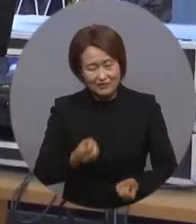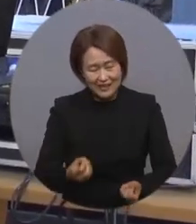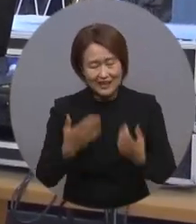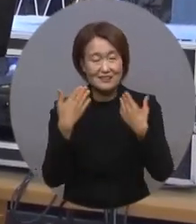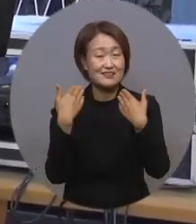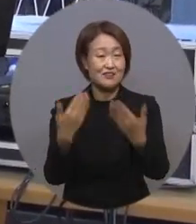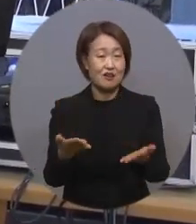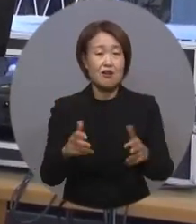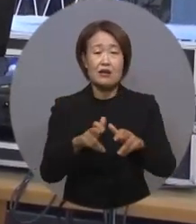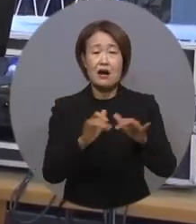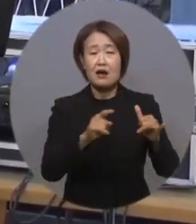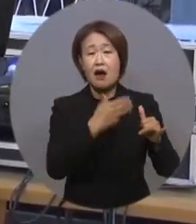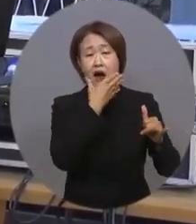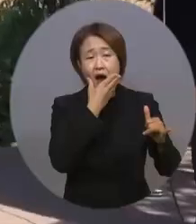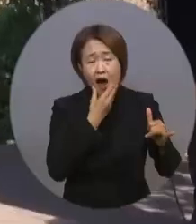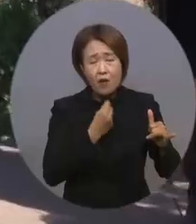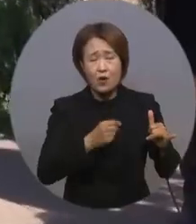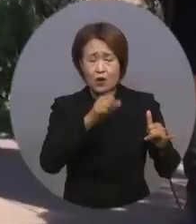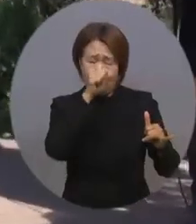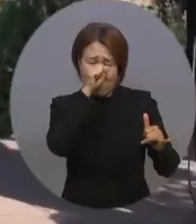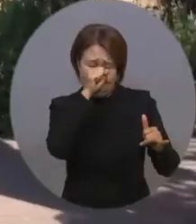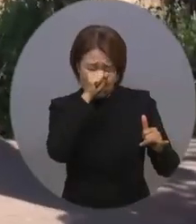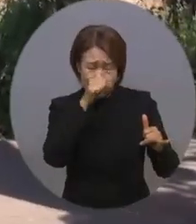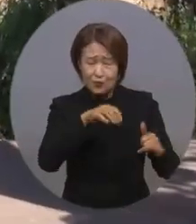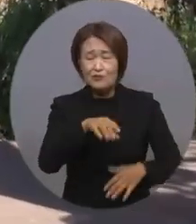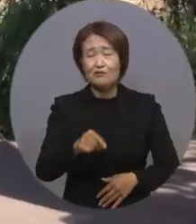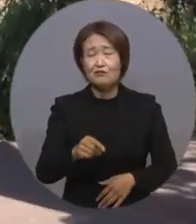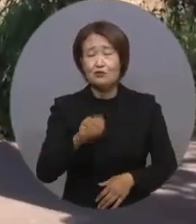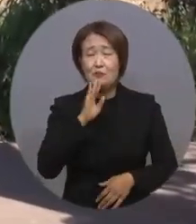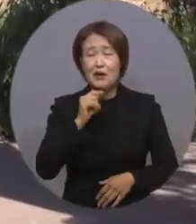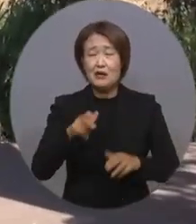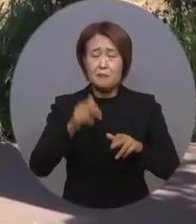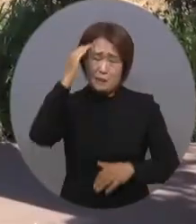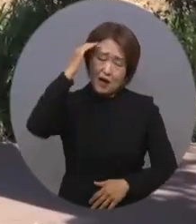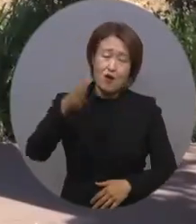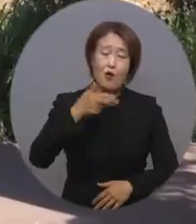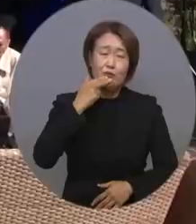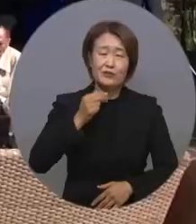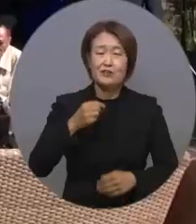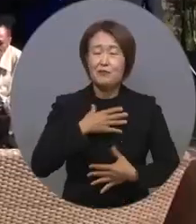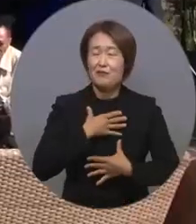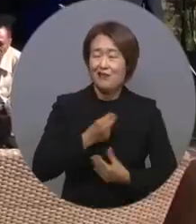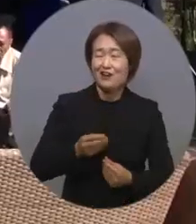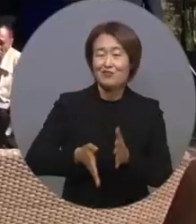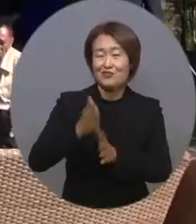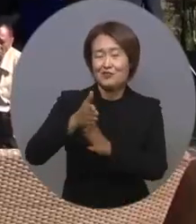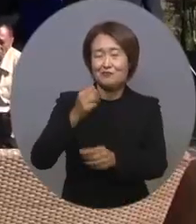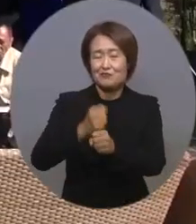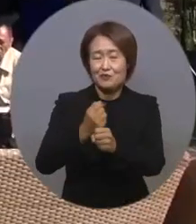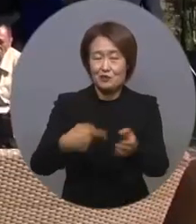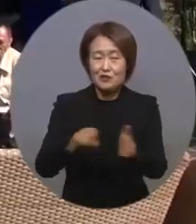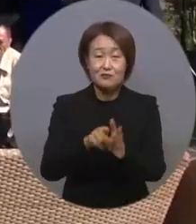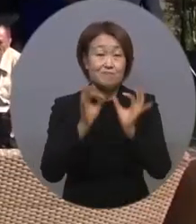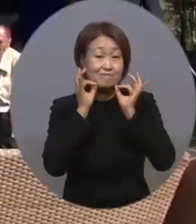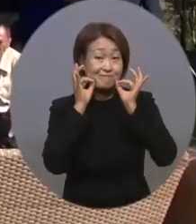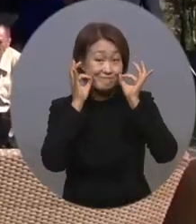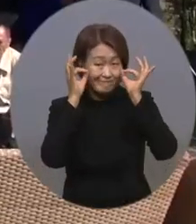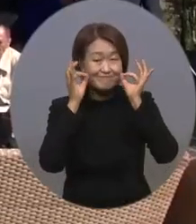드린다며 장애인이 행복하고 살기 좋은 무장의 도시 아산을 구현할 수 있도록 최선을 다하겠다고 말했습니다